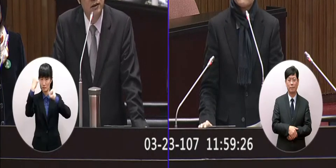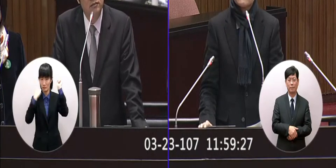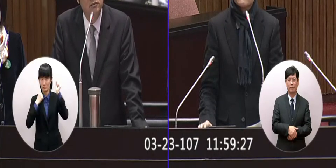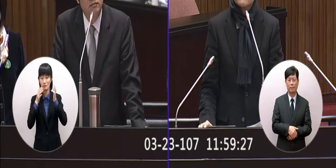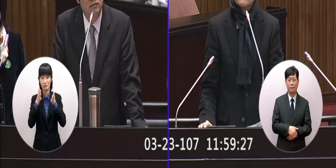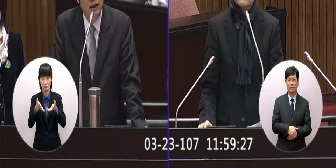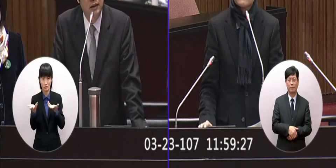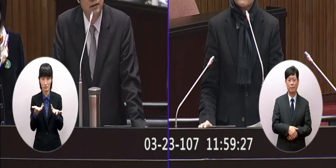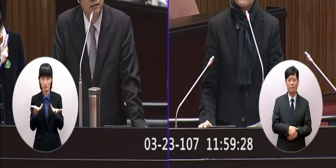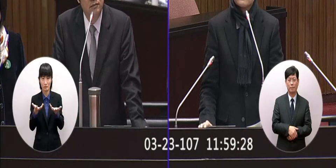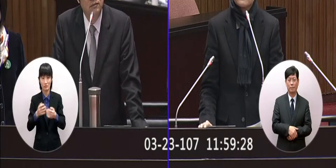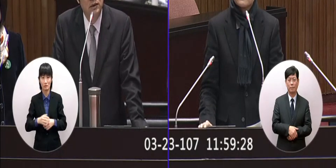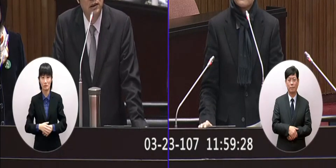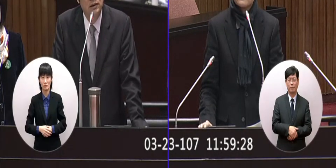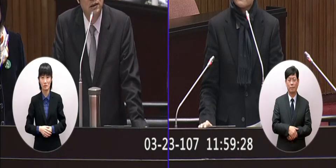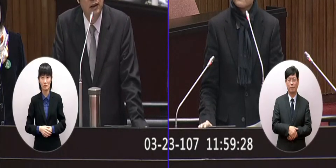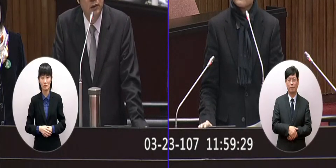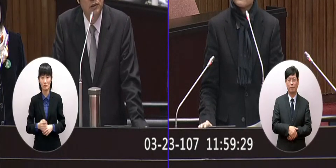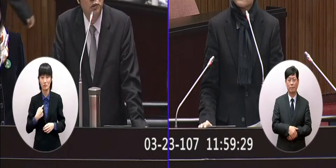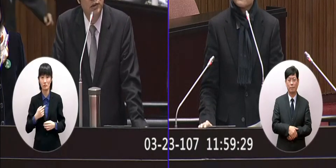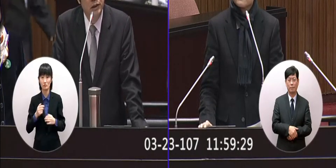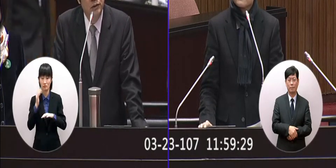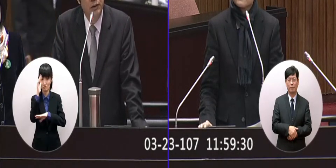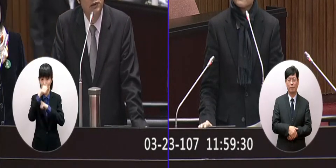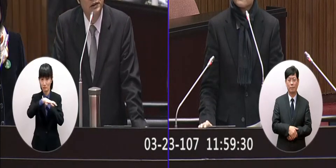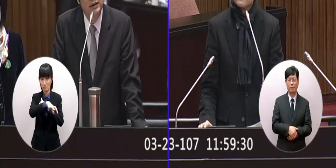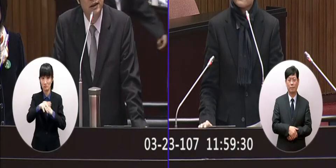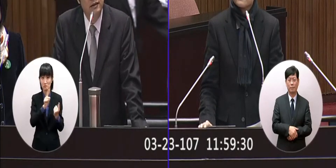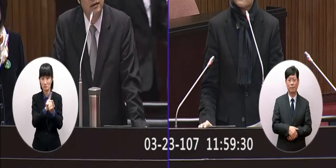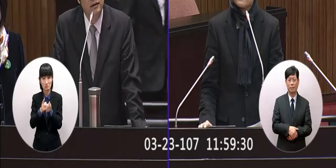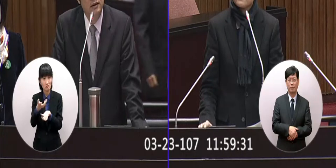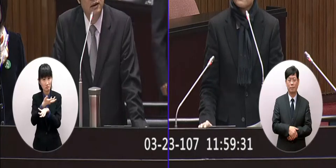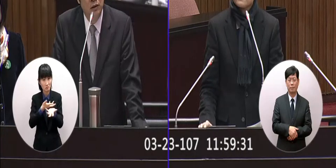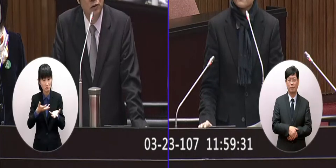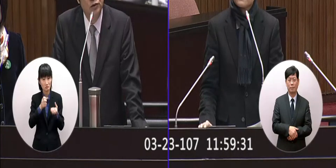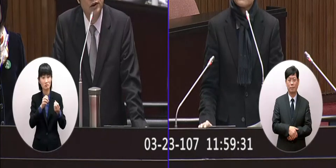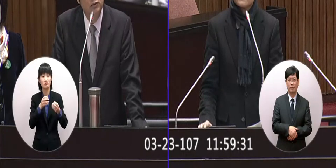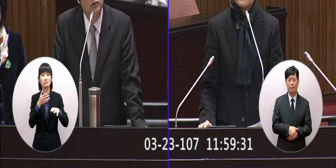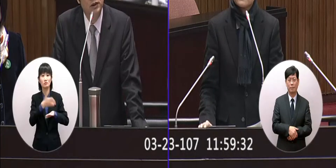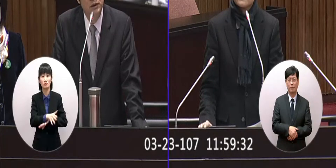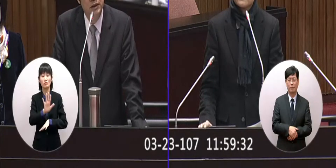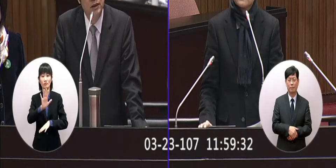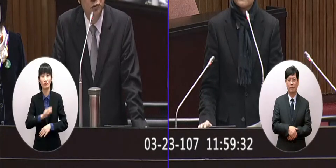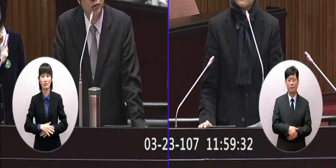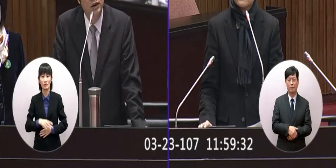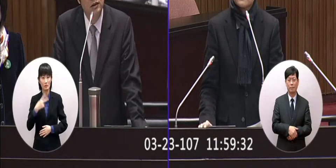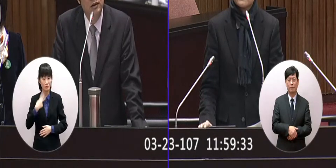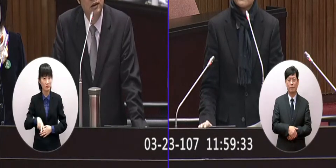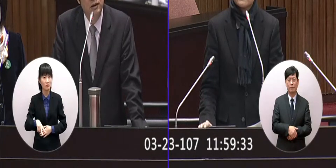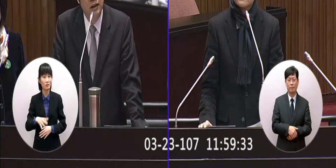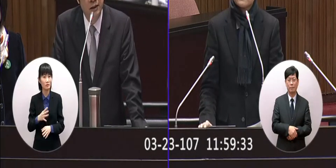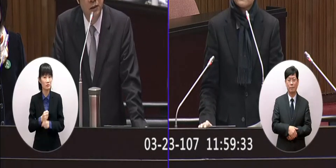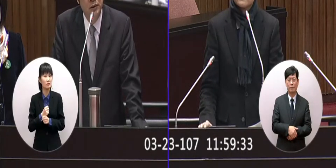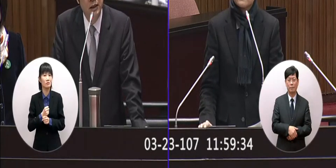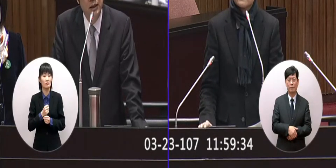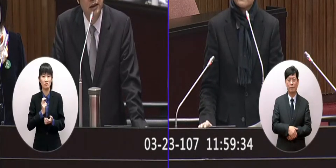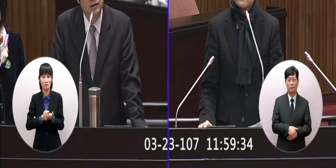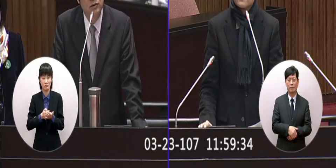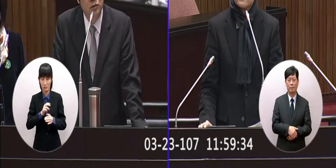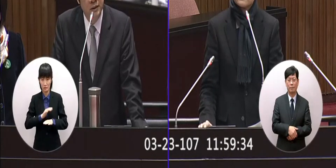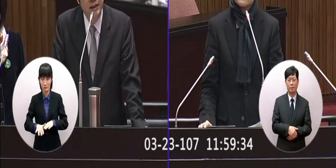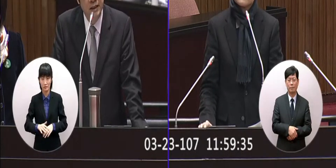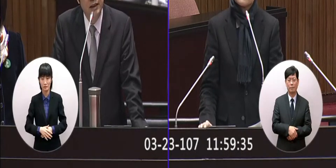这个事情跟相关的部会有交换过意见。那后续呢，我们会密切注意，那也